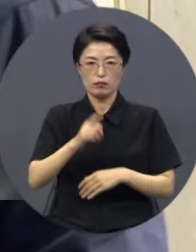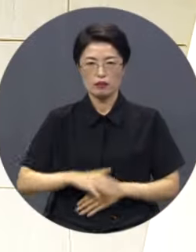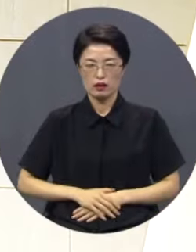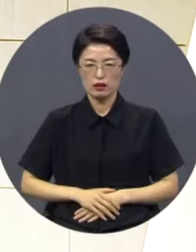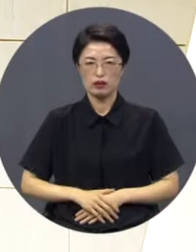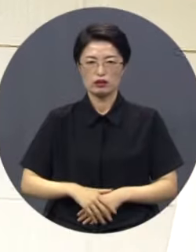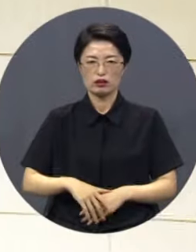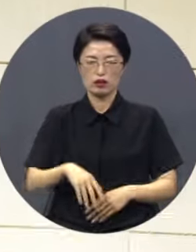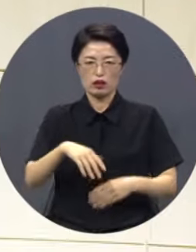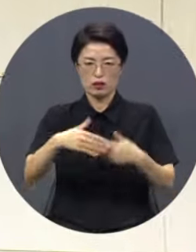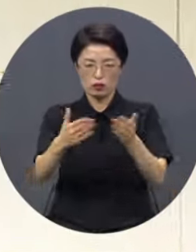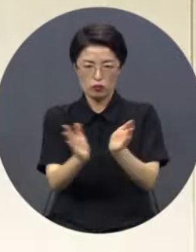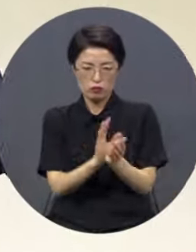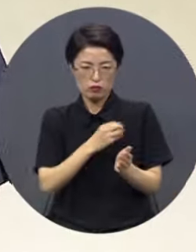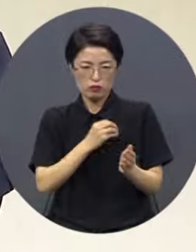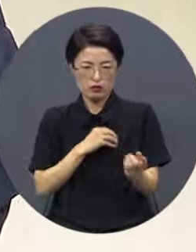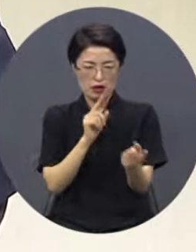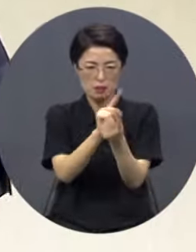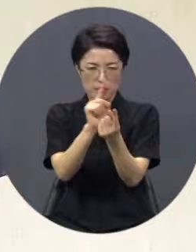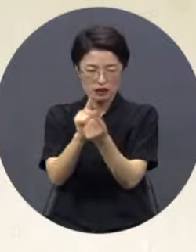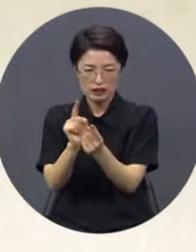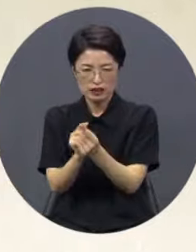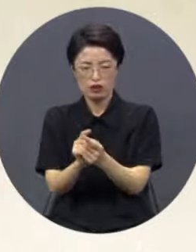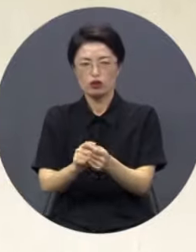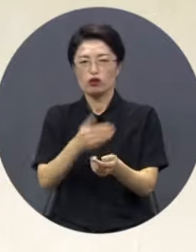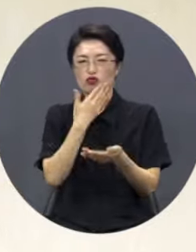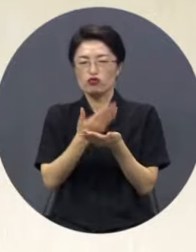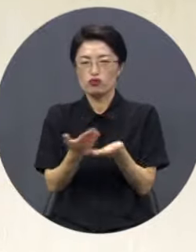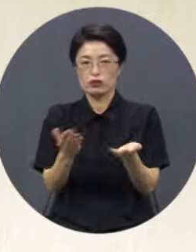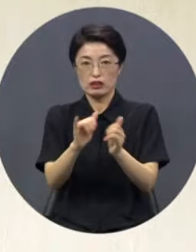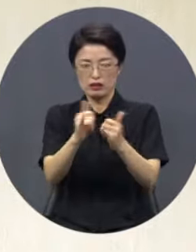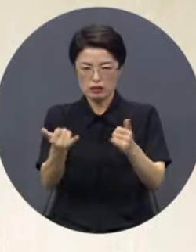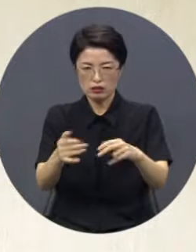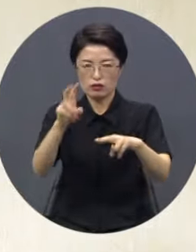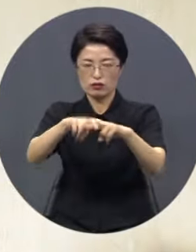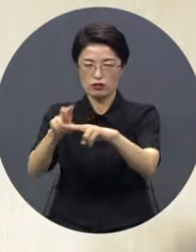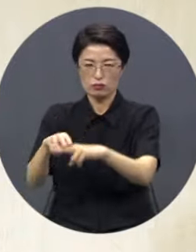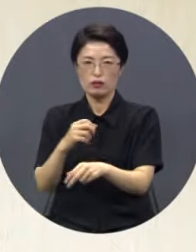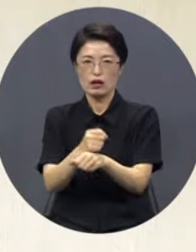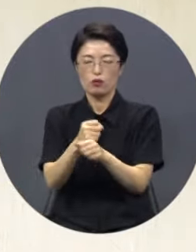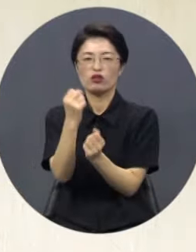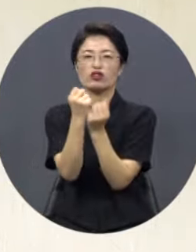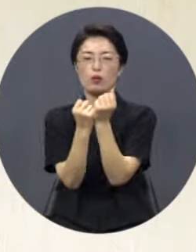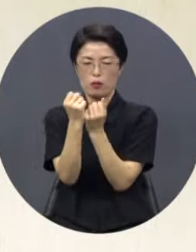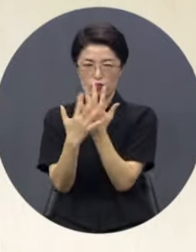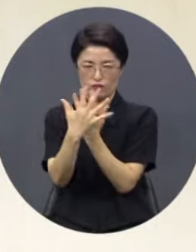주요 당직자들을 임명하고 제주형 행정체제 개편에 대한 설명회도